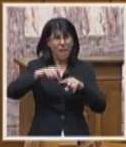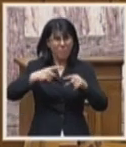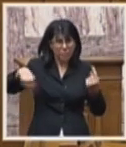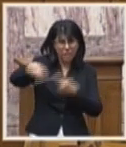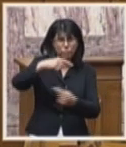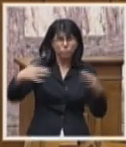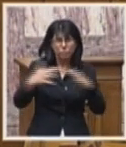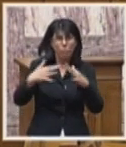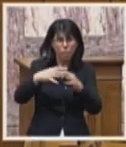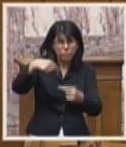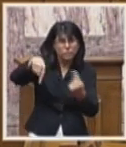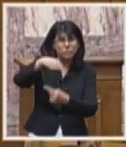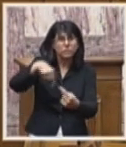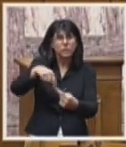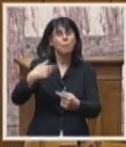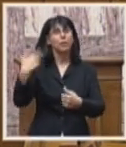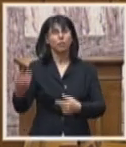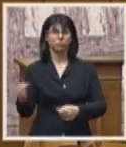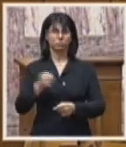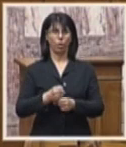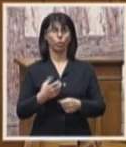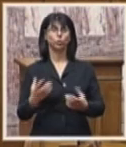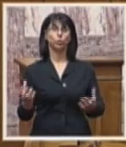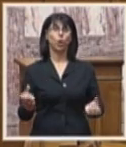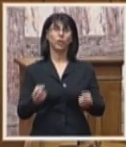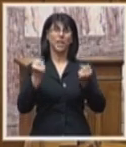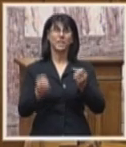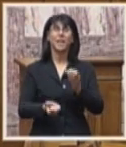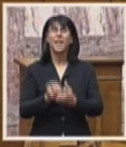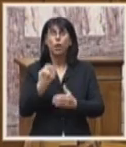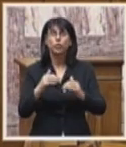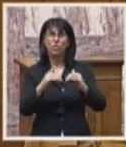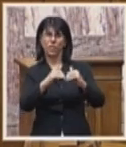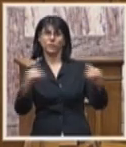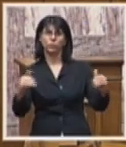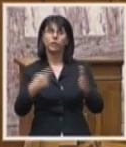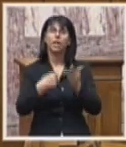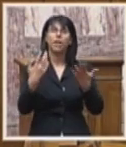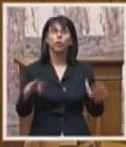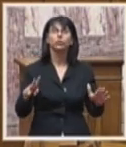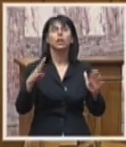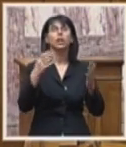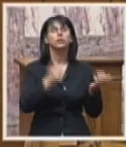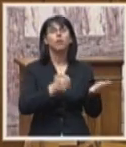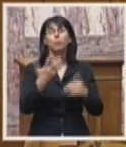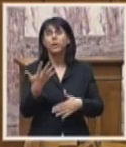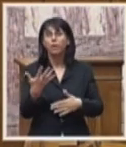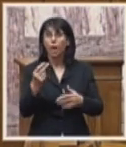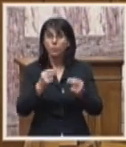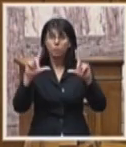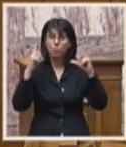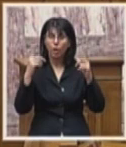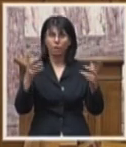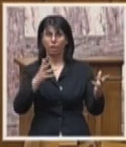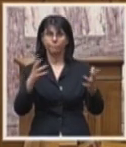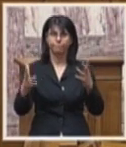ήρθαν σωτήρες με τον νέο διχασμό μετά το 1965 που υπονόμευσαν τη δημοκρατία.